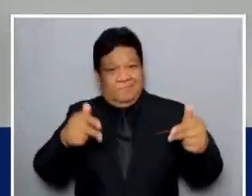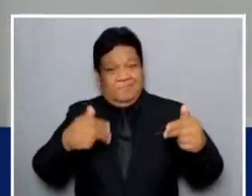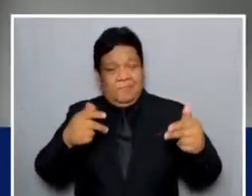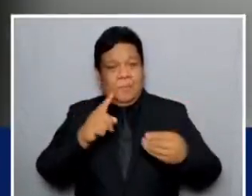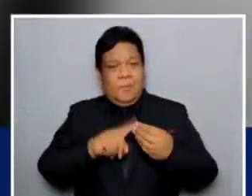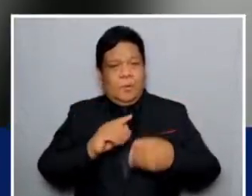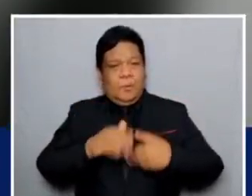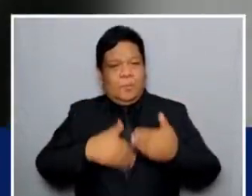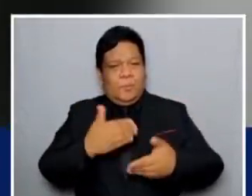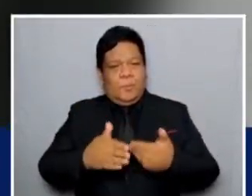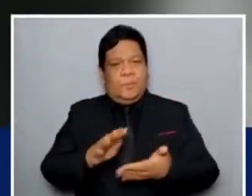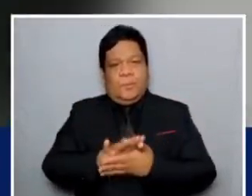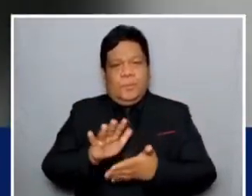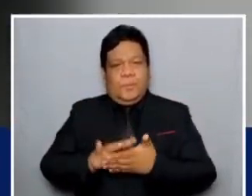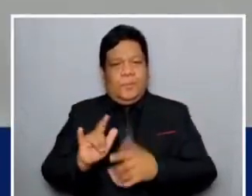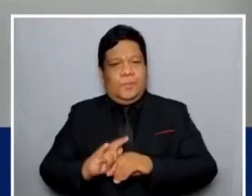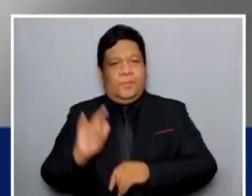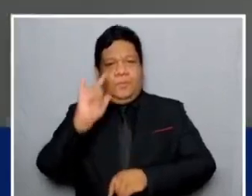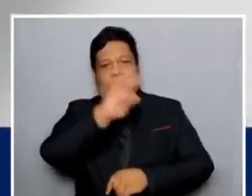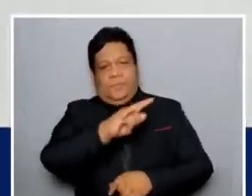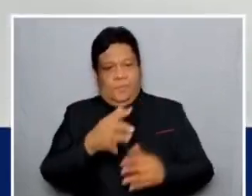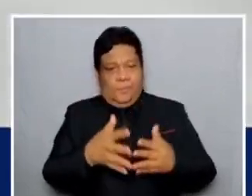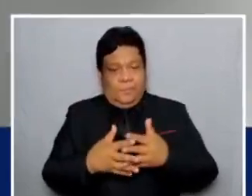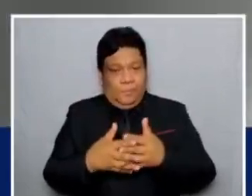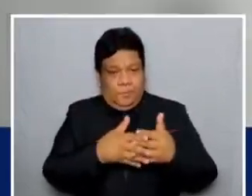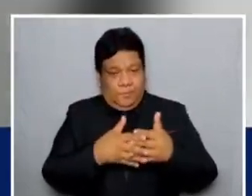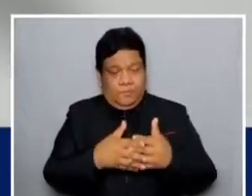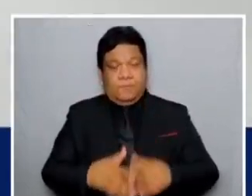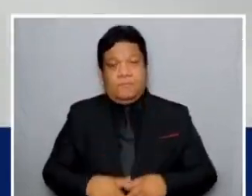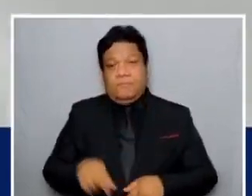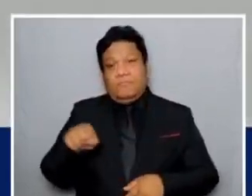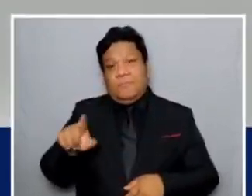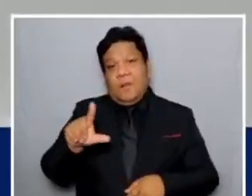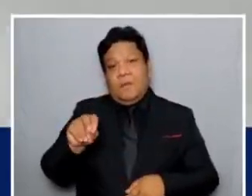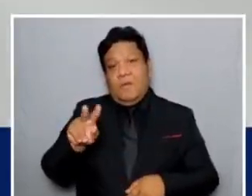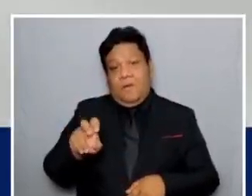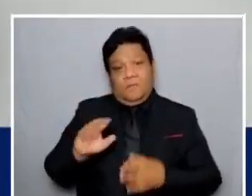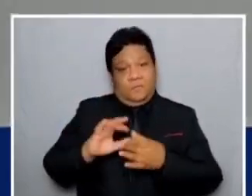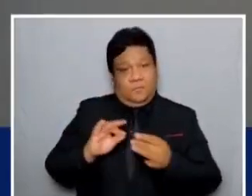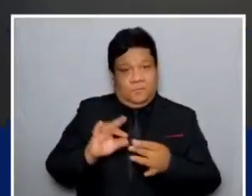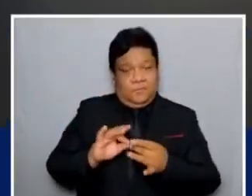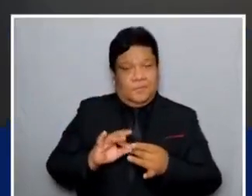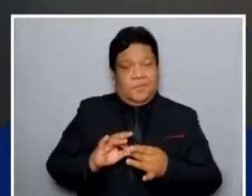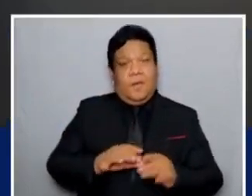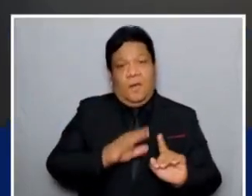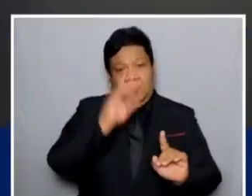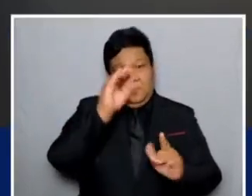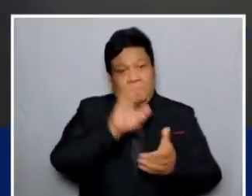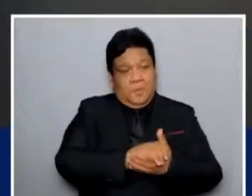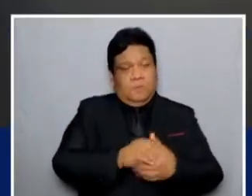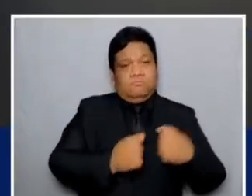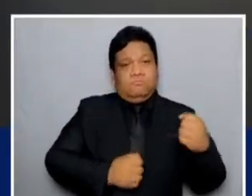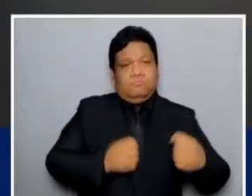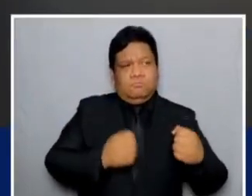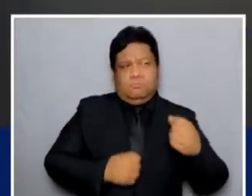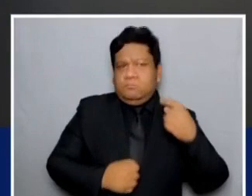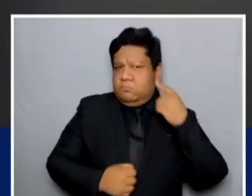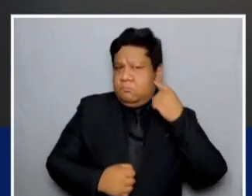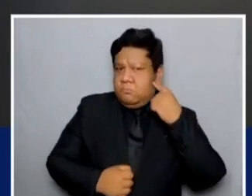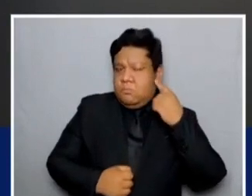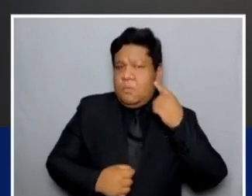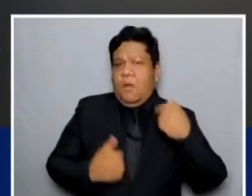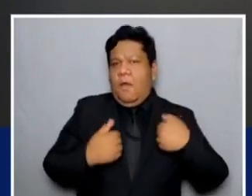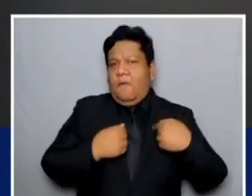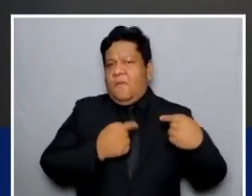ni Love papuntang US. Kwento pa ni Love, nagmamaneho ang kanyang mister nang marinig siyang may nakaalitan